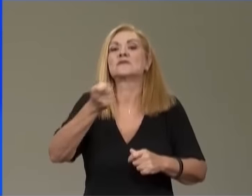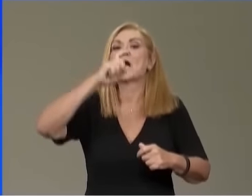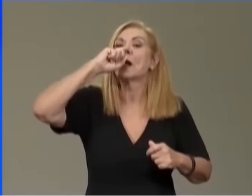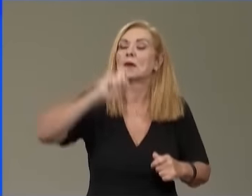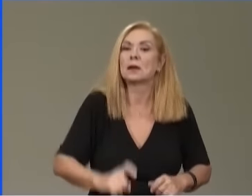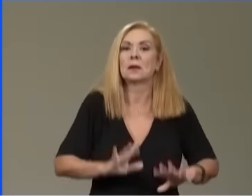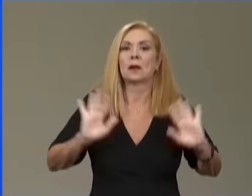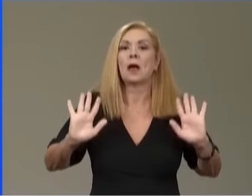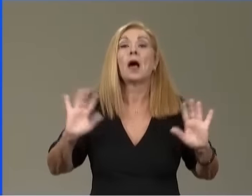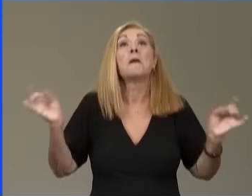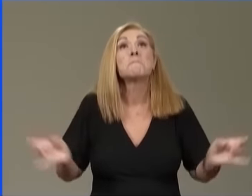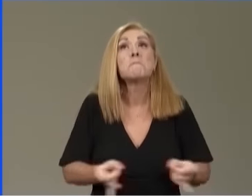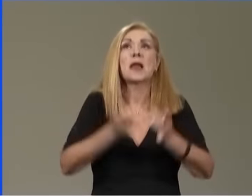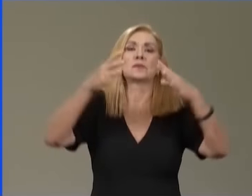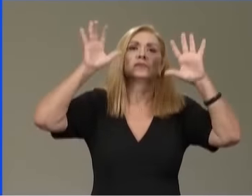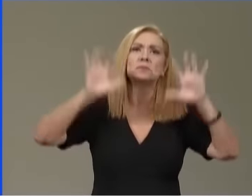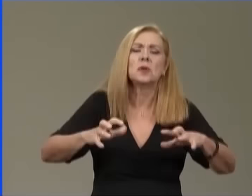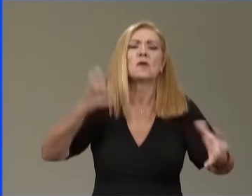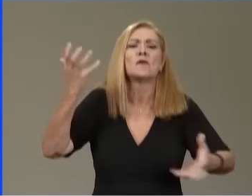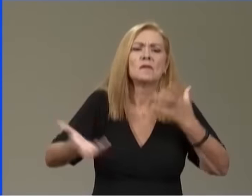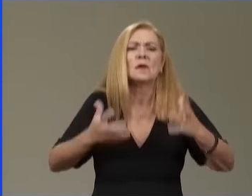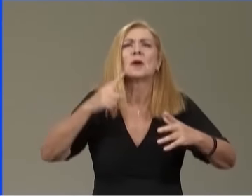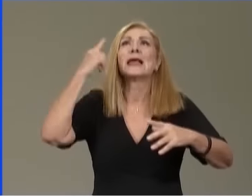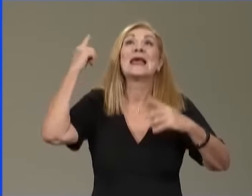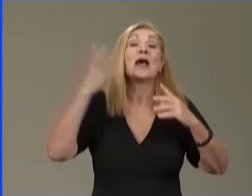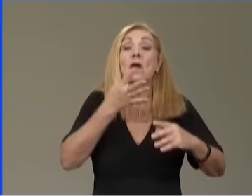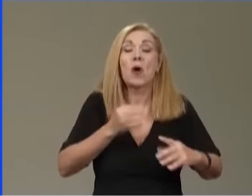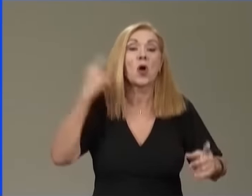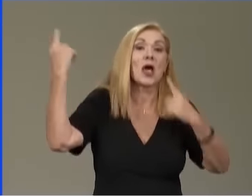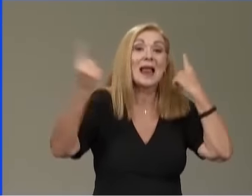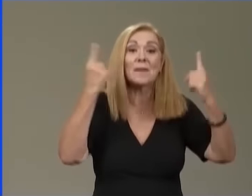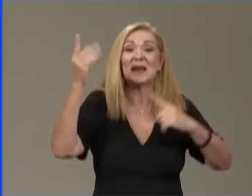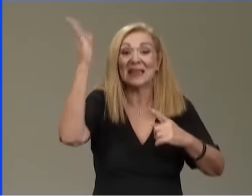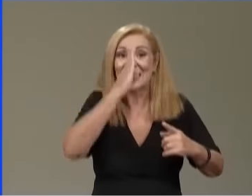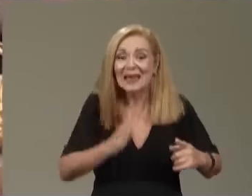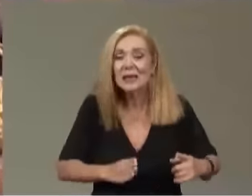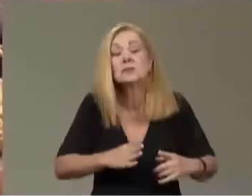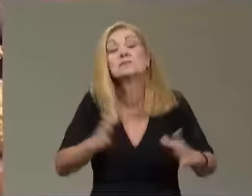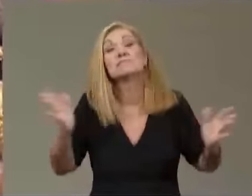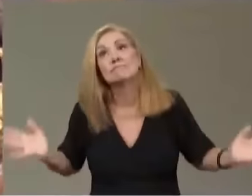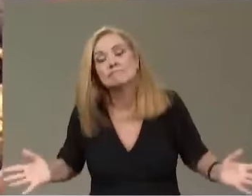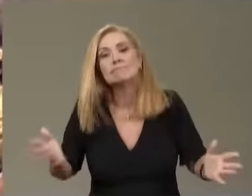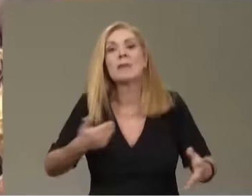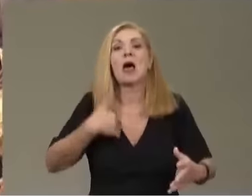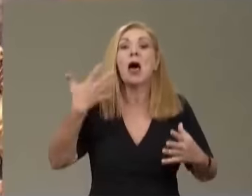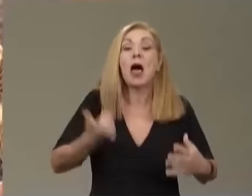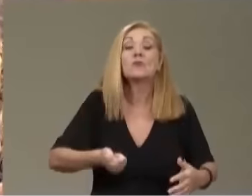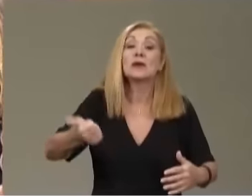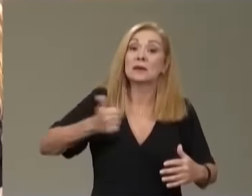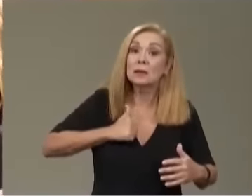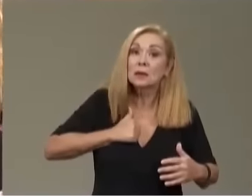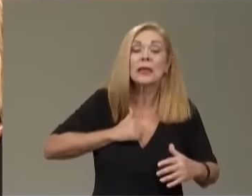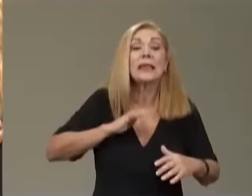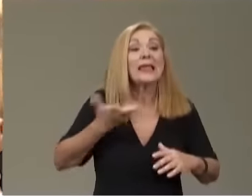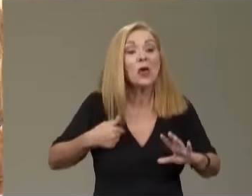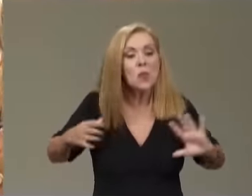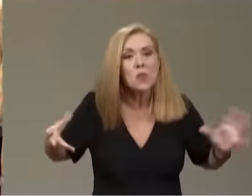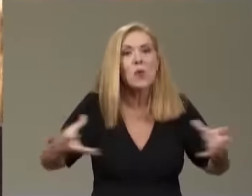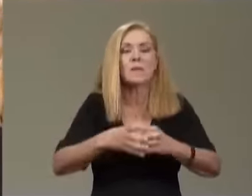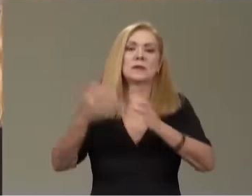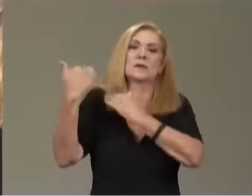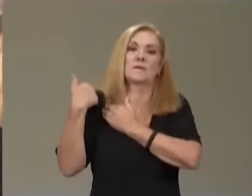φυσικών καταστροφών. Γιατί η κλιματική κρίση μας θέτει ενώπιον σε ενωπίο με την ατομική και συλλογική ευθύνη.